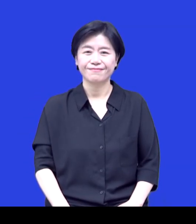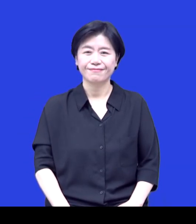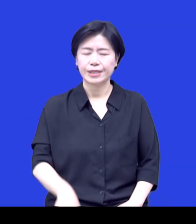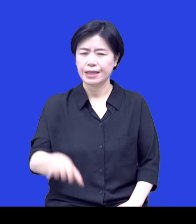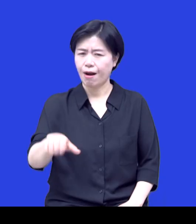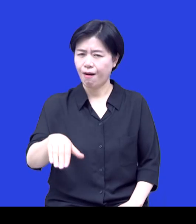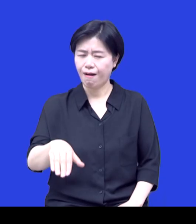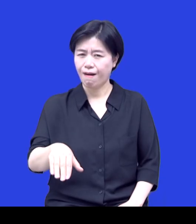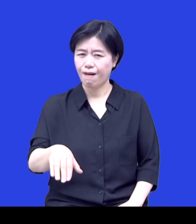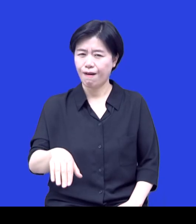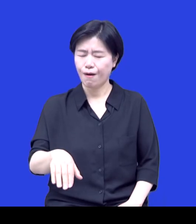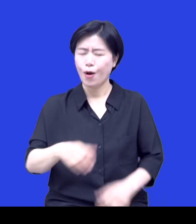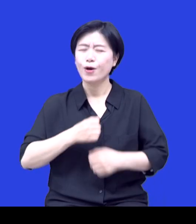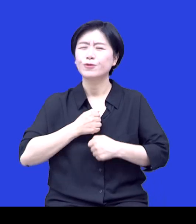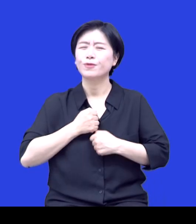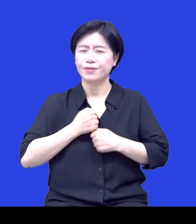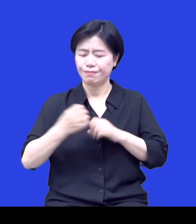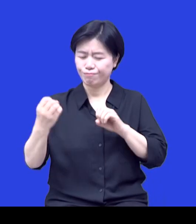생각보다 예민한 말씀을 하시네.